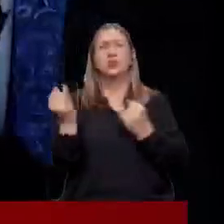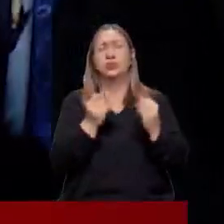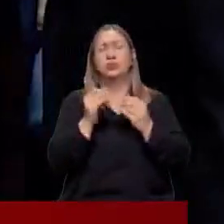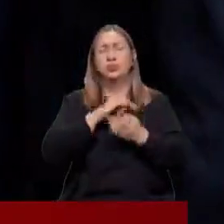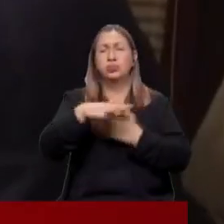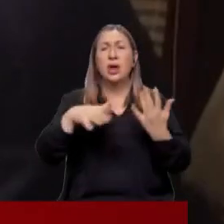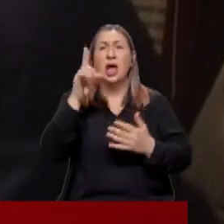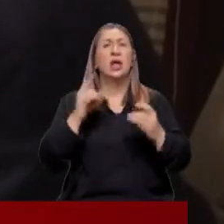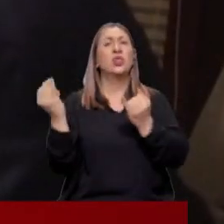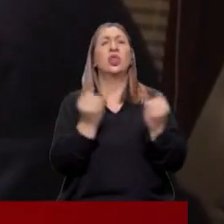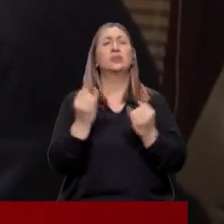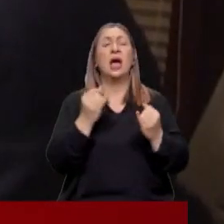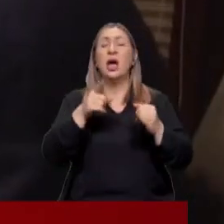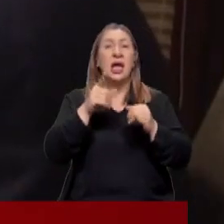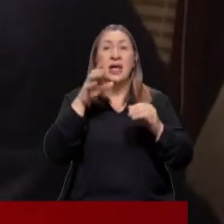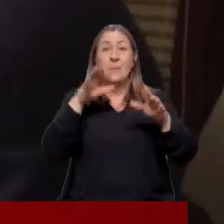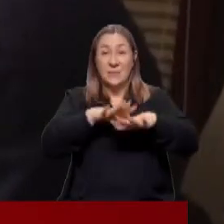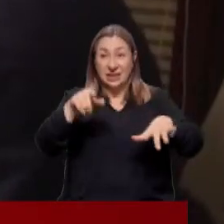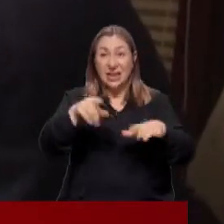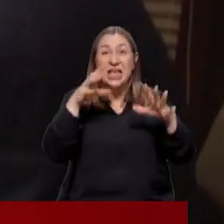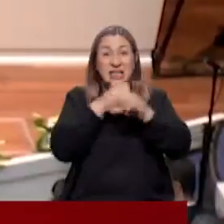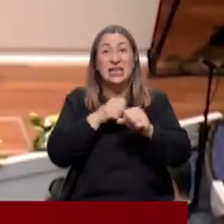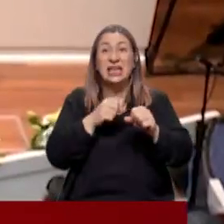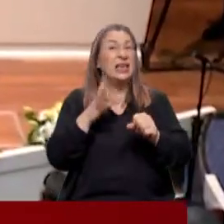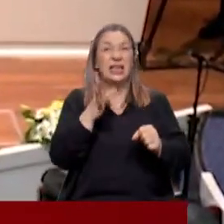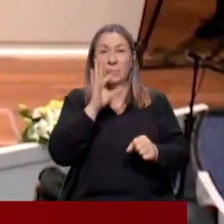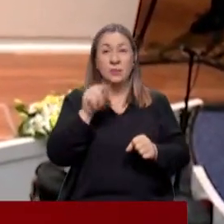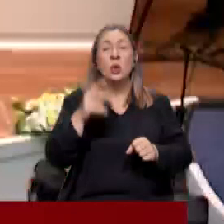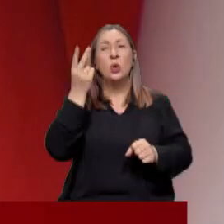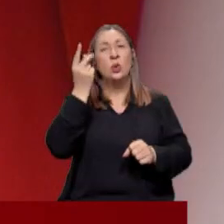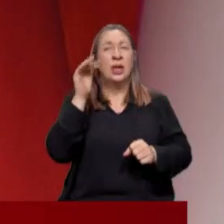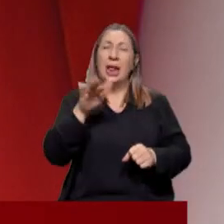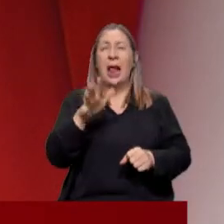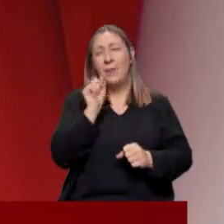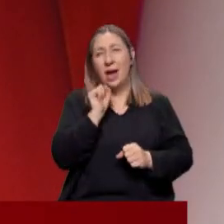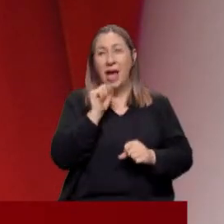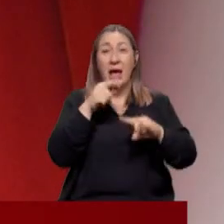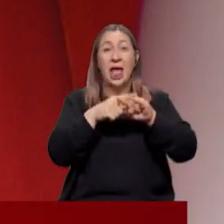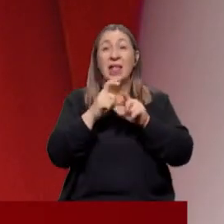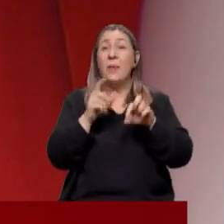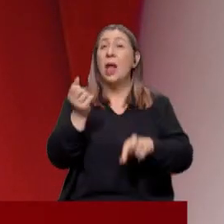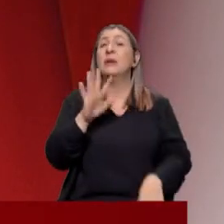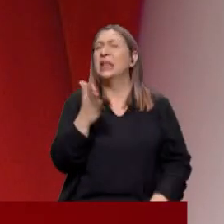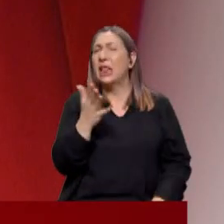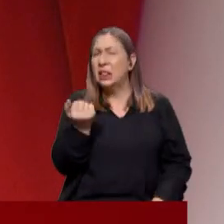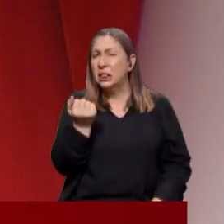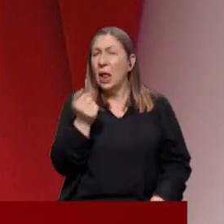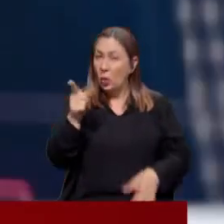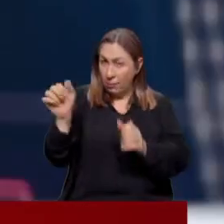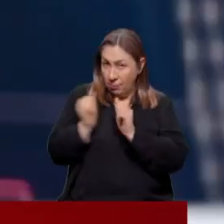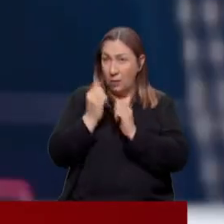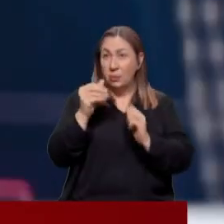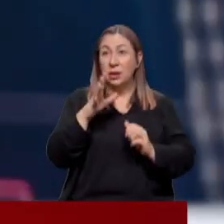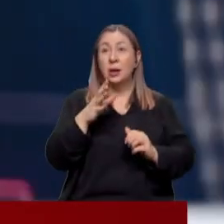duman ilk tartışma Masadaki gizli ayak çıkışıyla başladı Unutkanlığın ızaya de galiba hadi beni almadınız ya orada